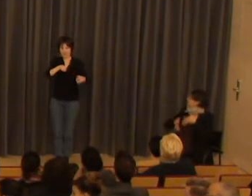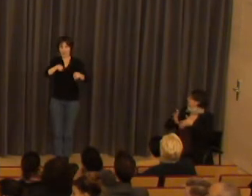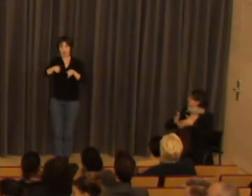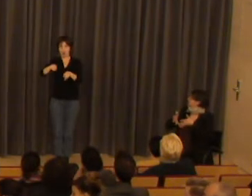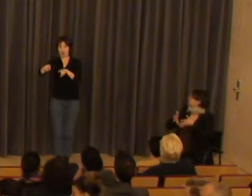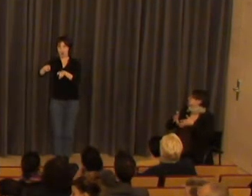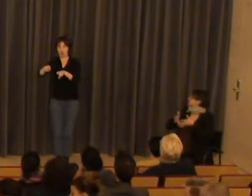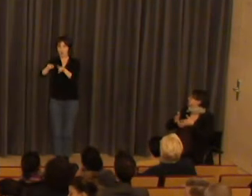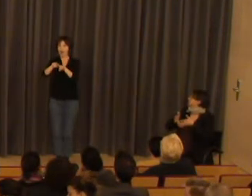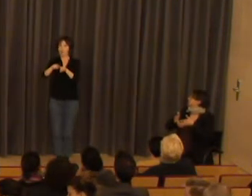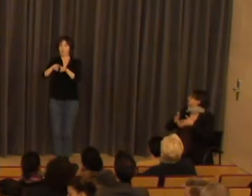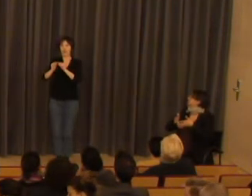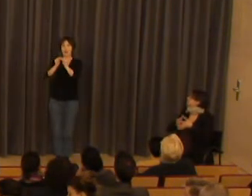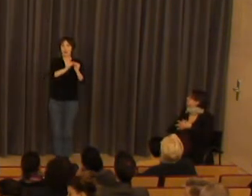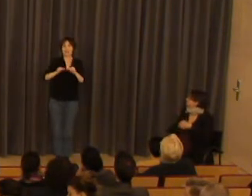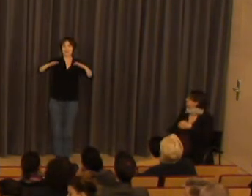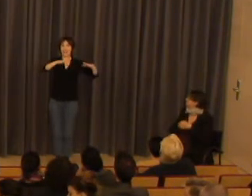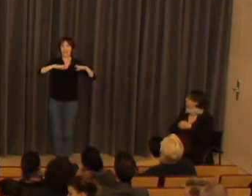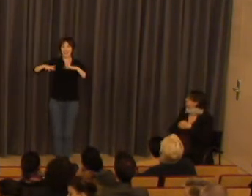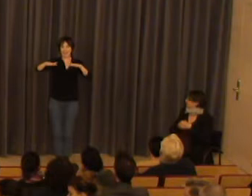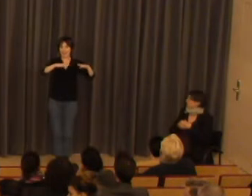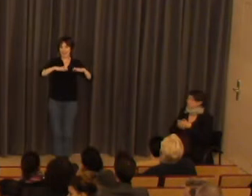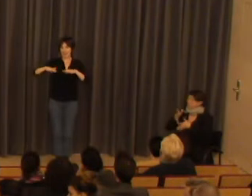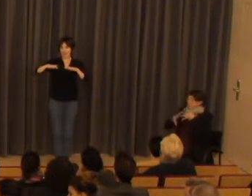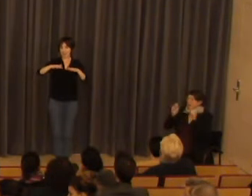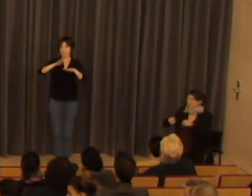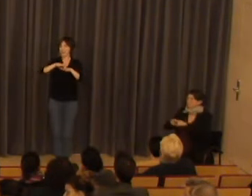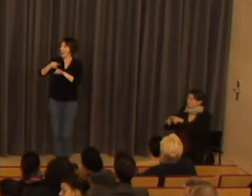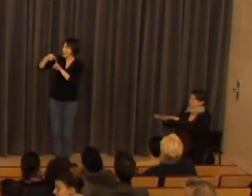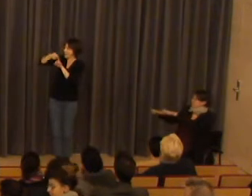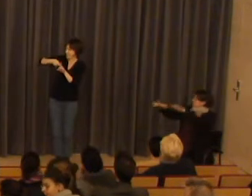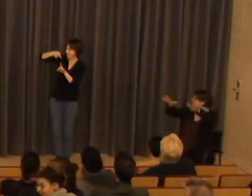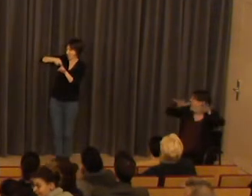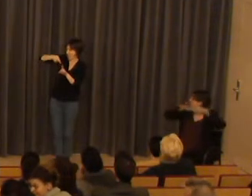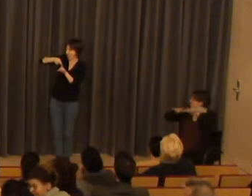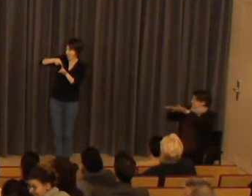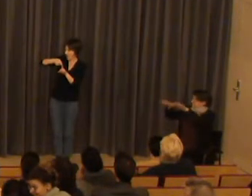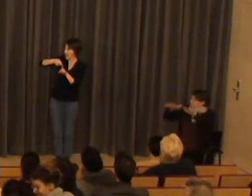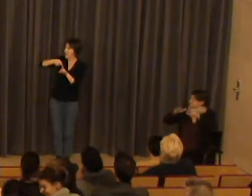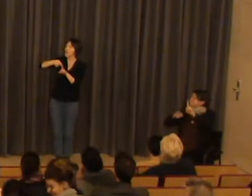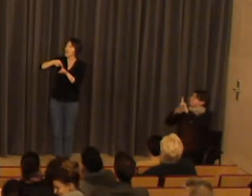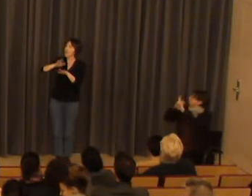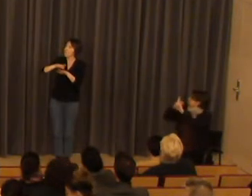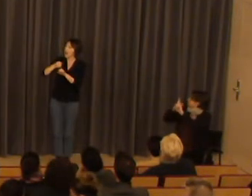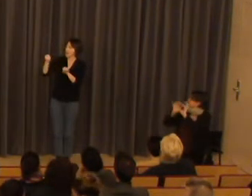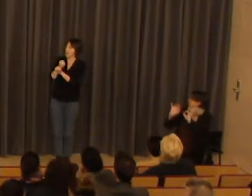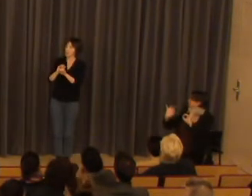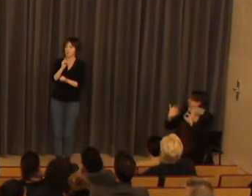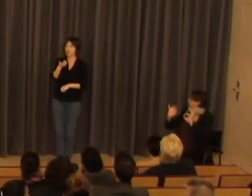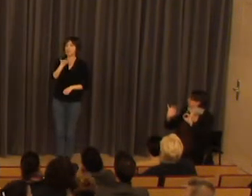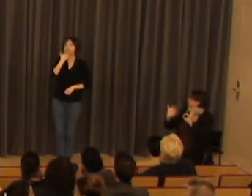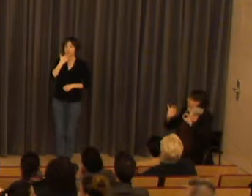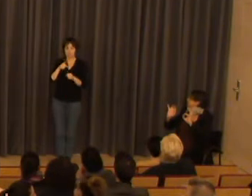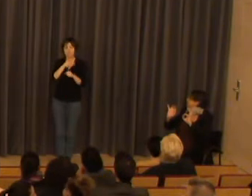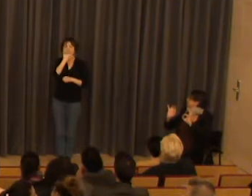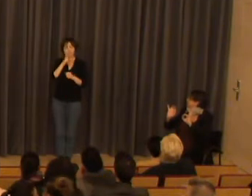de llengua que sigui referencial. I per treballar sobre aquest model referencial s'ha de treballar el signe, la forma del